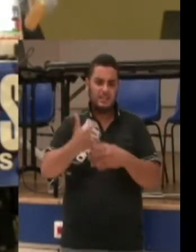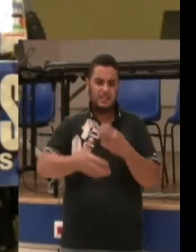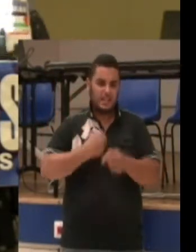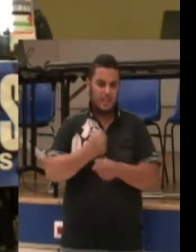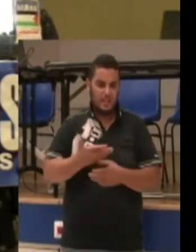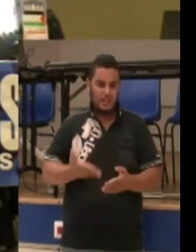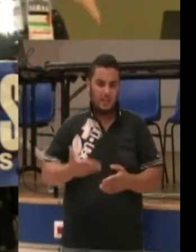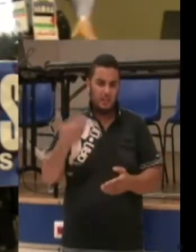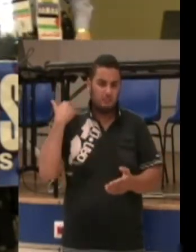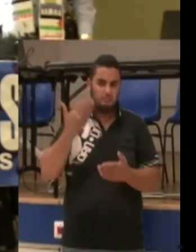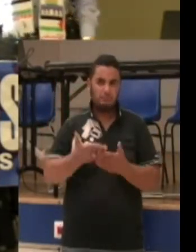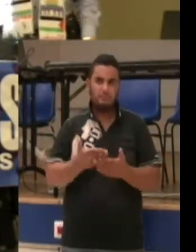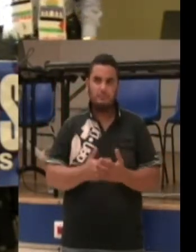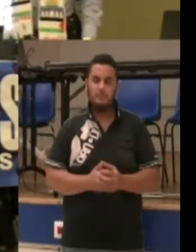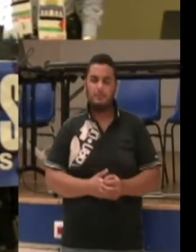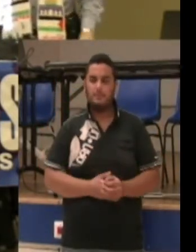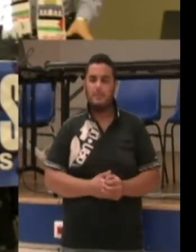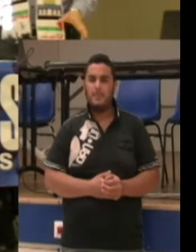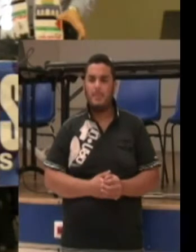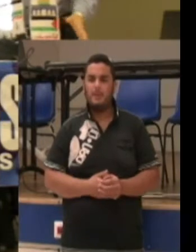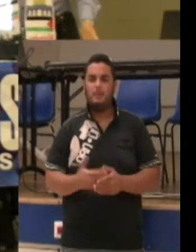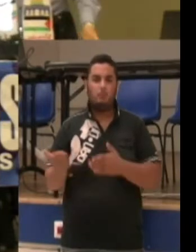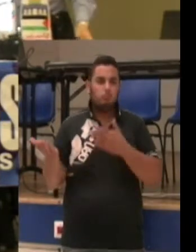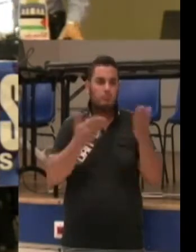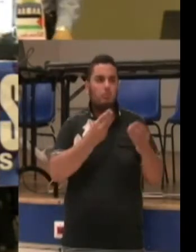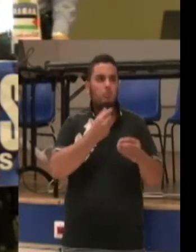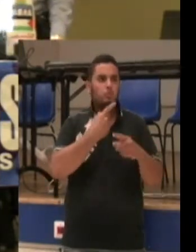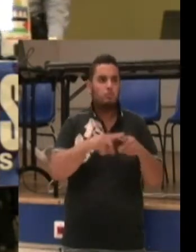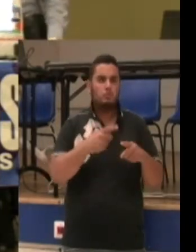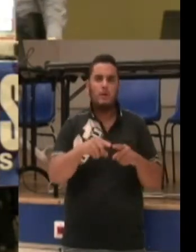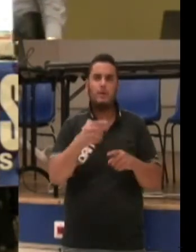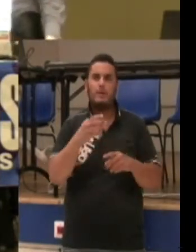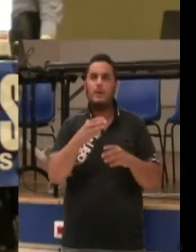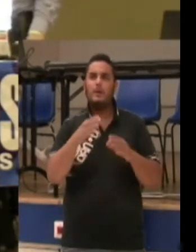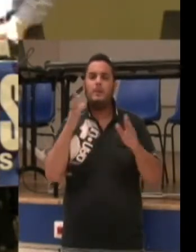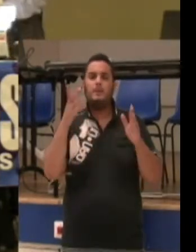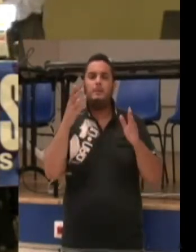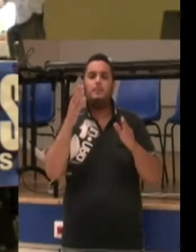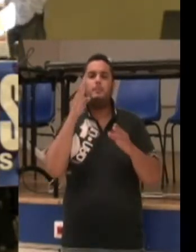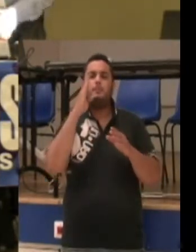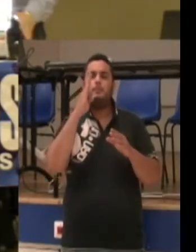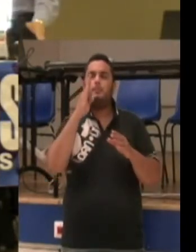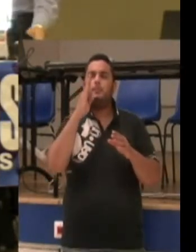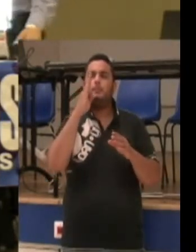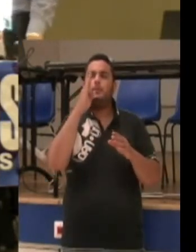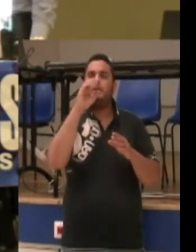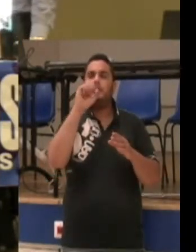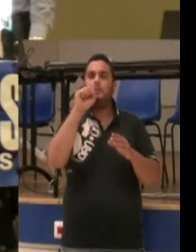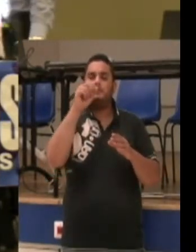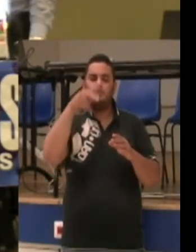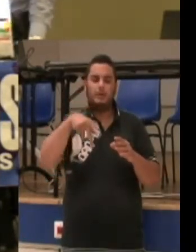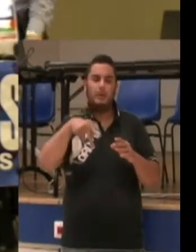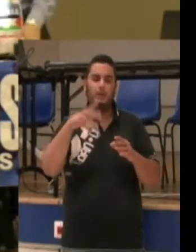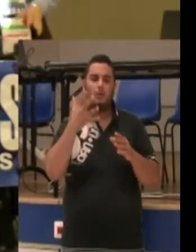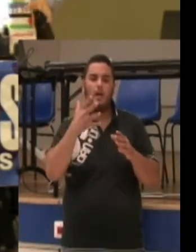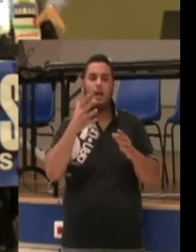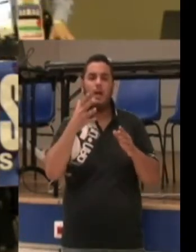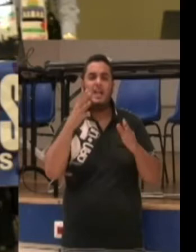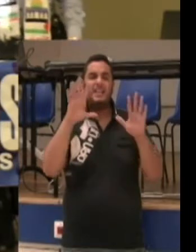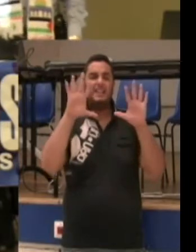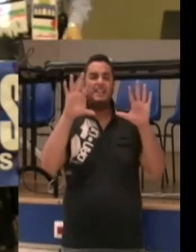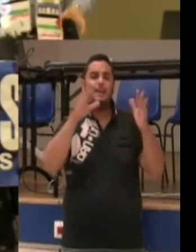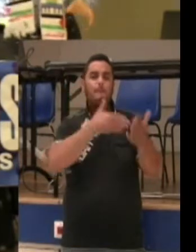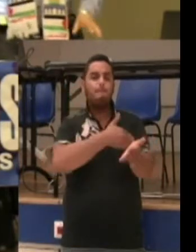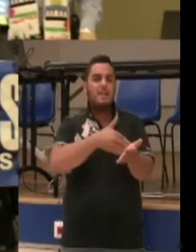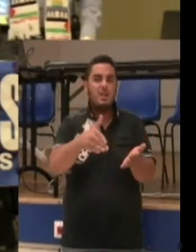année. CBSP, budget de 10 millions, entre 9 et 10 millions d'euros par